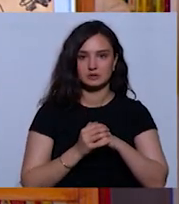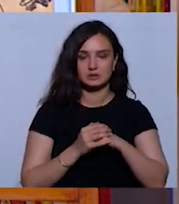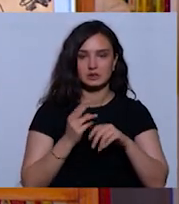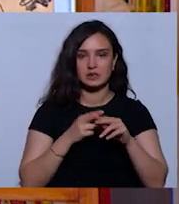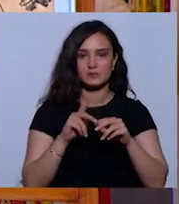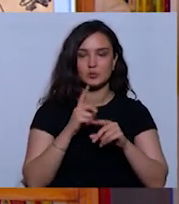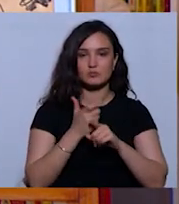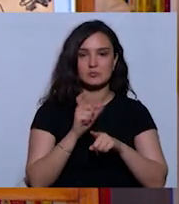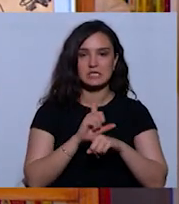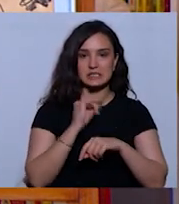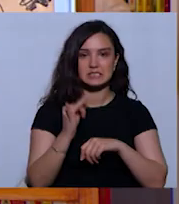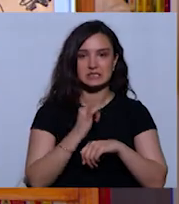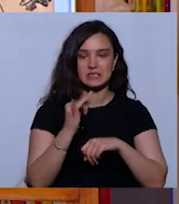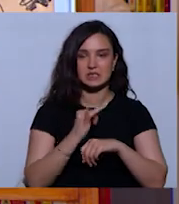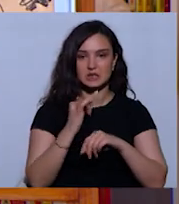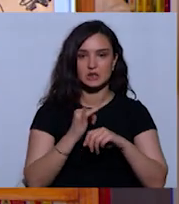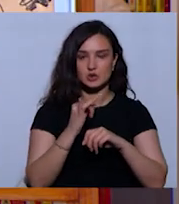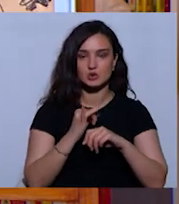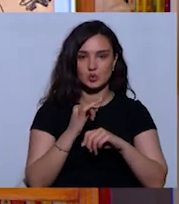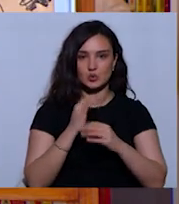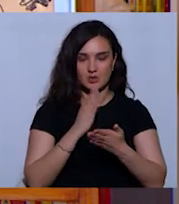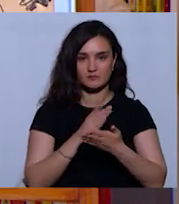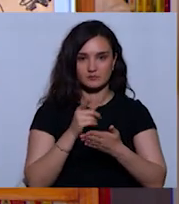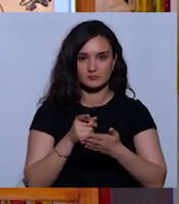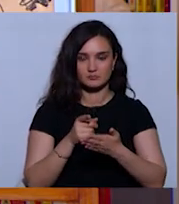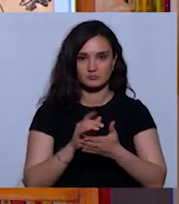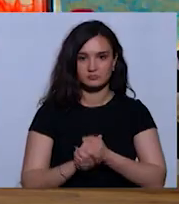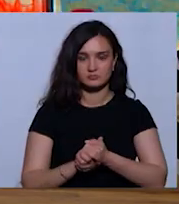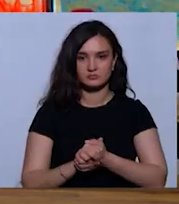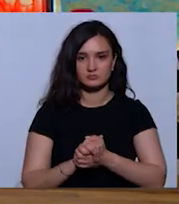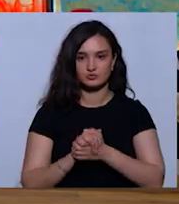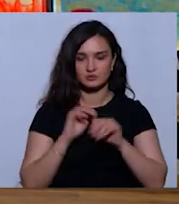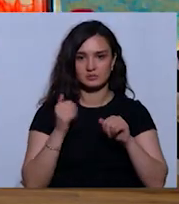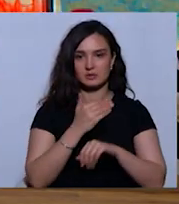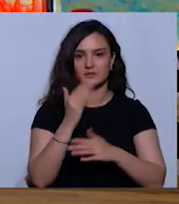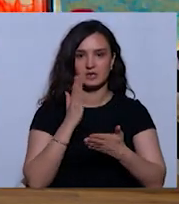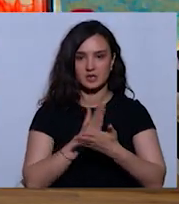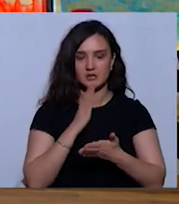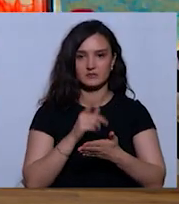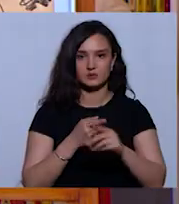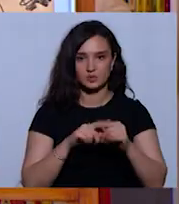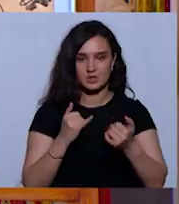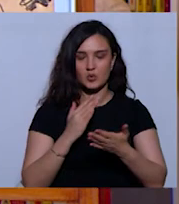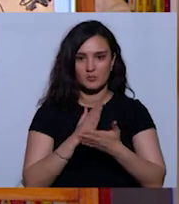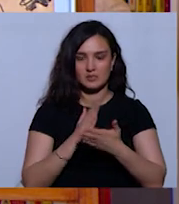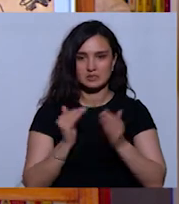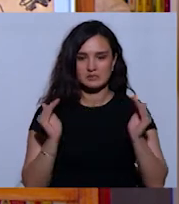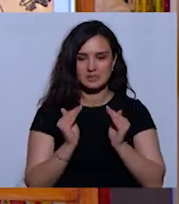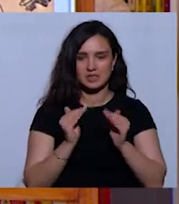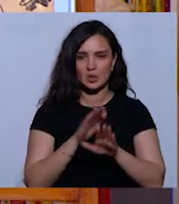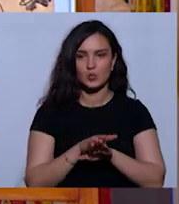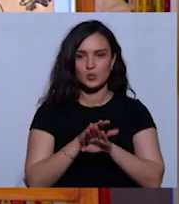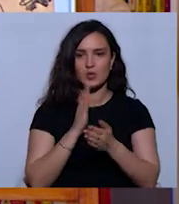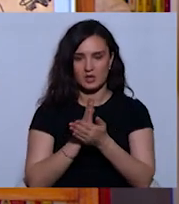რომ ძალიან საინტერესო ბაკანი აქვს. შეიძლება თქვენ ყავთ კიდევაც, ეხა ხო არის პატარა